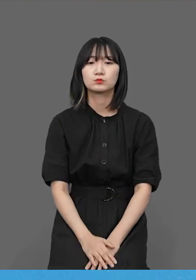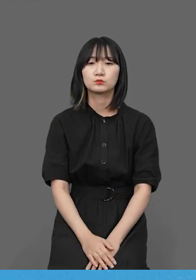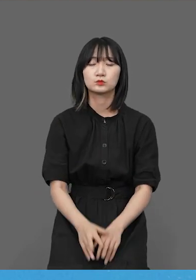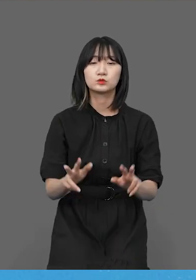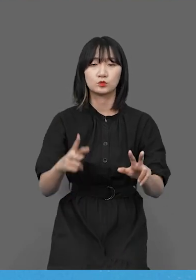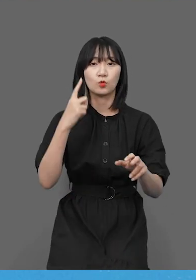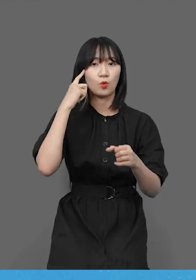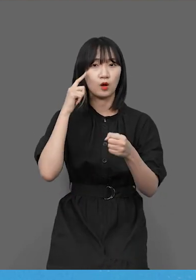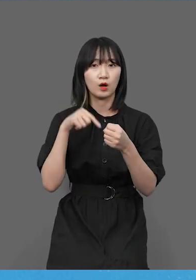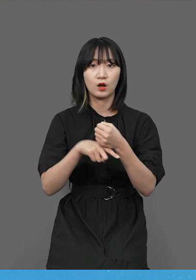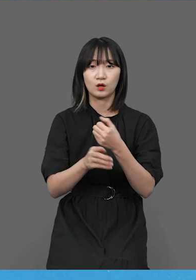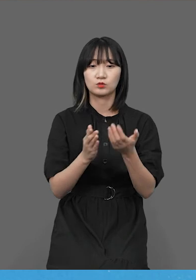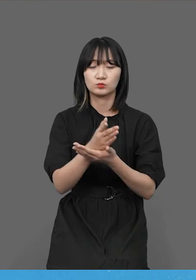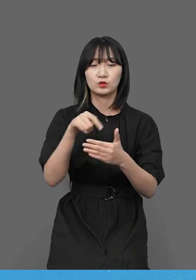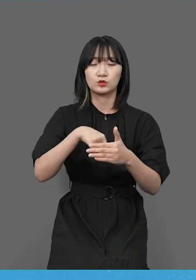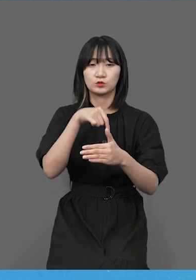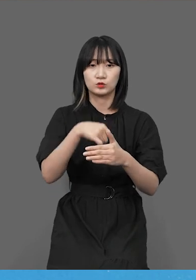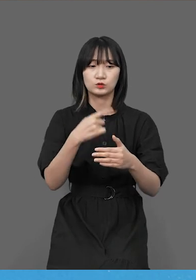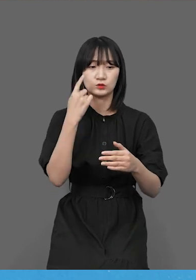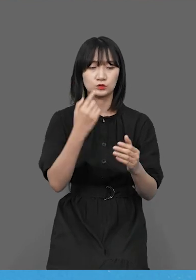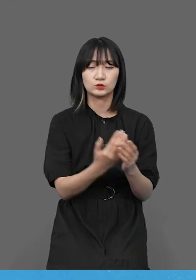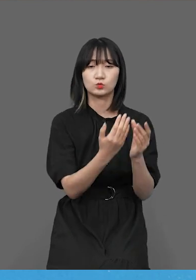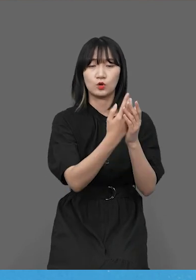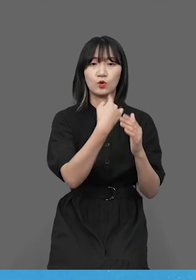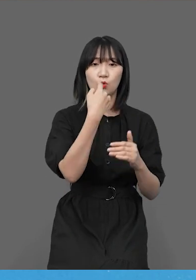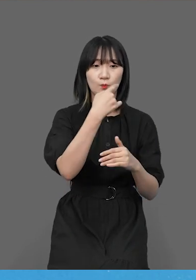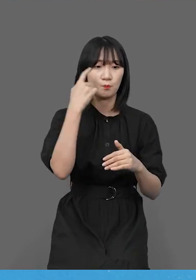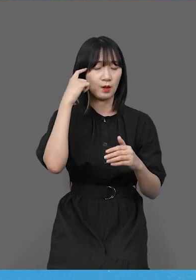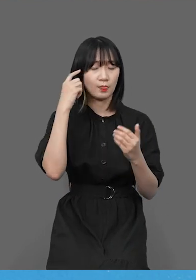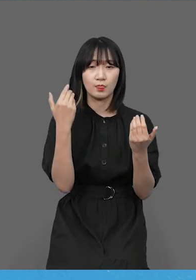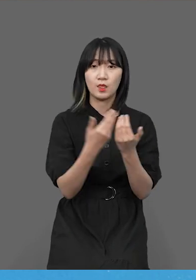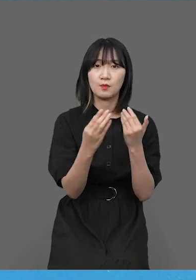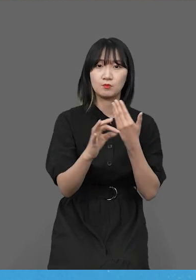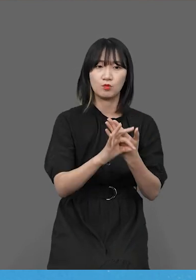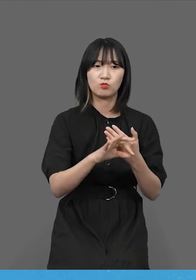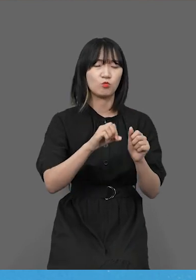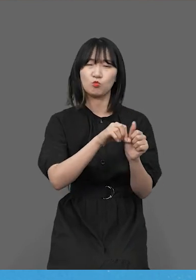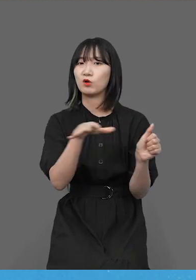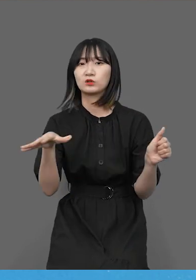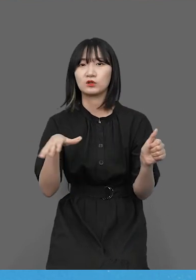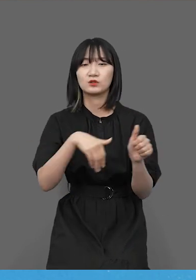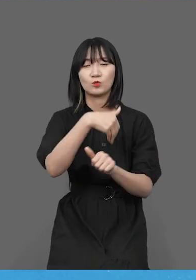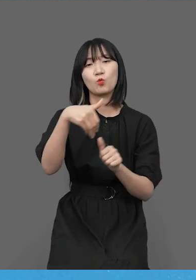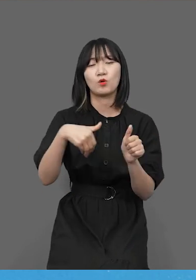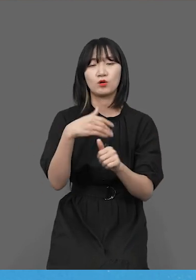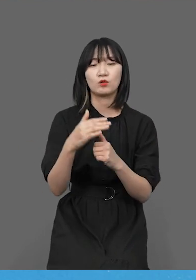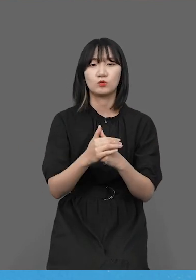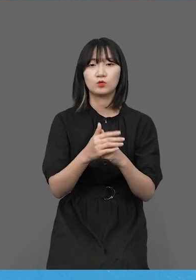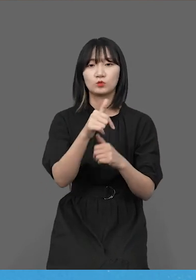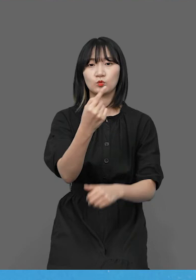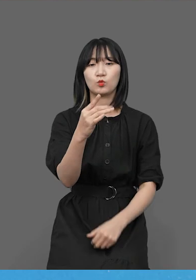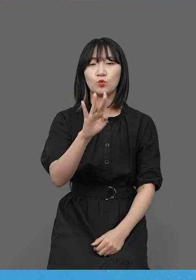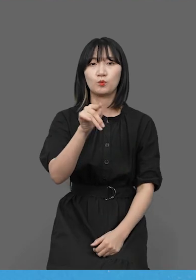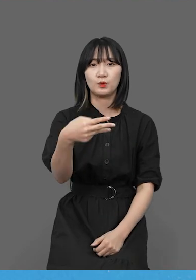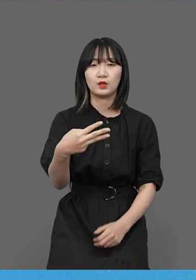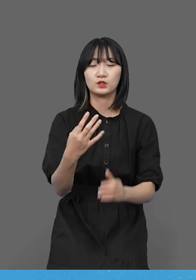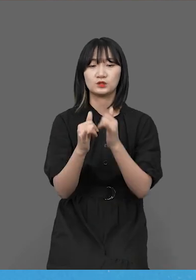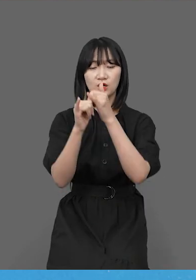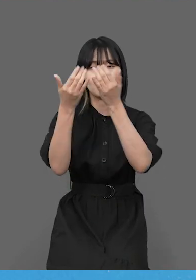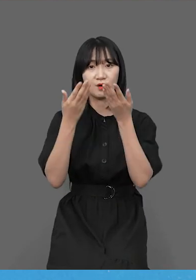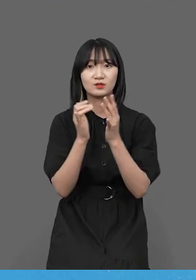지금 과학계에서 진화론에 반대하는 이야기를 하면 왕따 당하는 분위기거든요. 노벨상까지 받으신